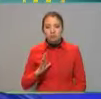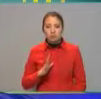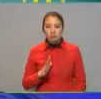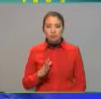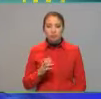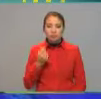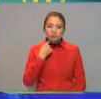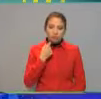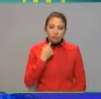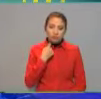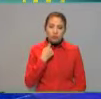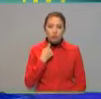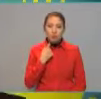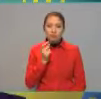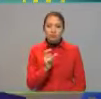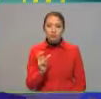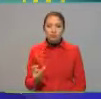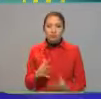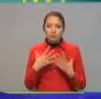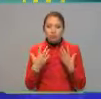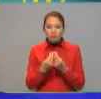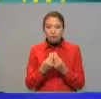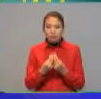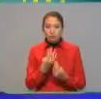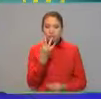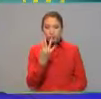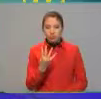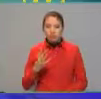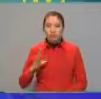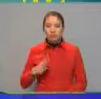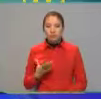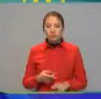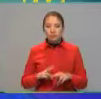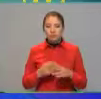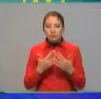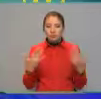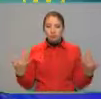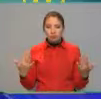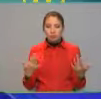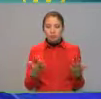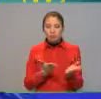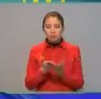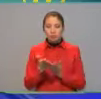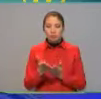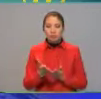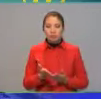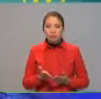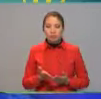спирттікке, ішімдікке жол берген азаматтардың семьялары мысалы 4-еу болып отырады. Сонда әр саладан